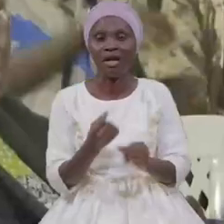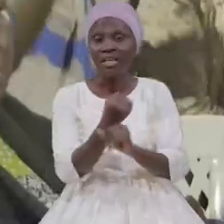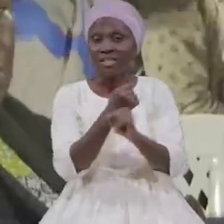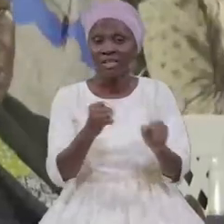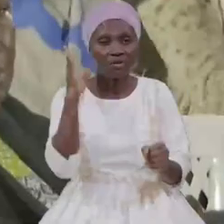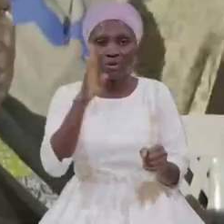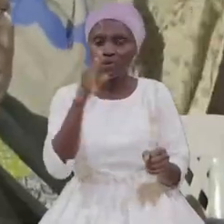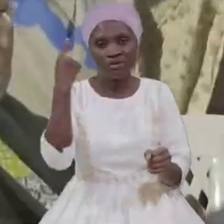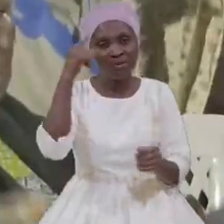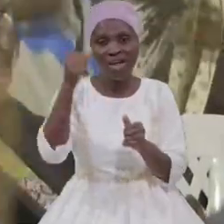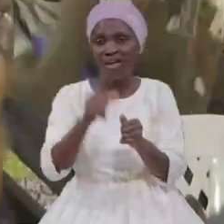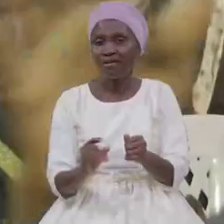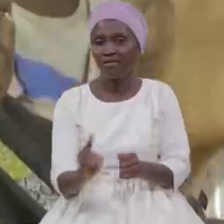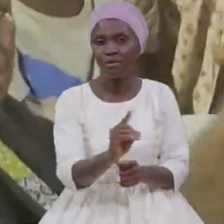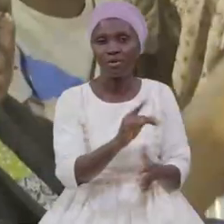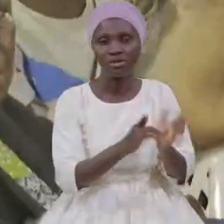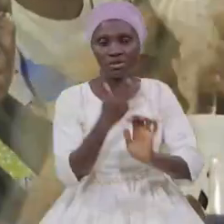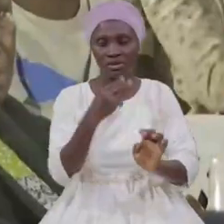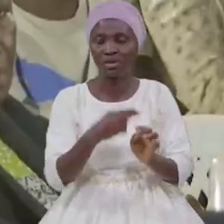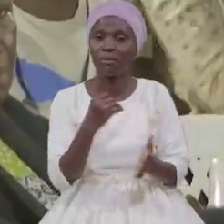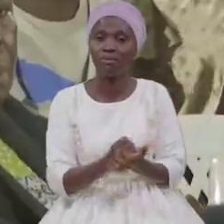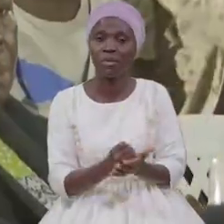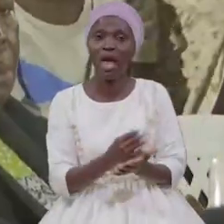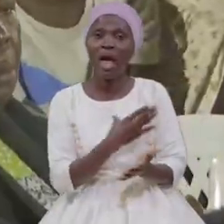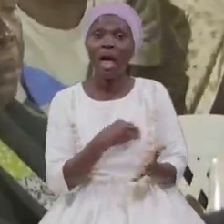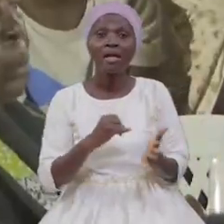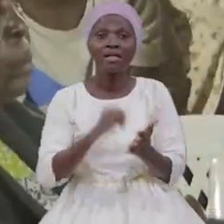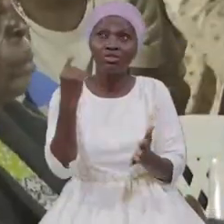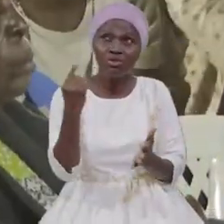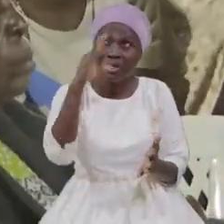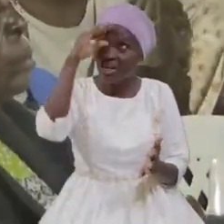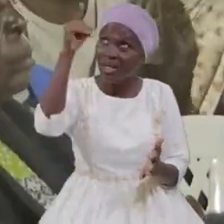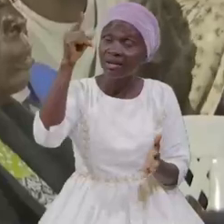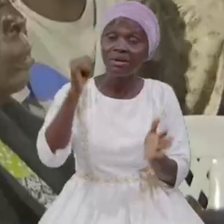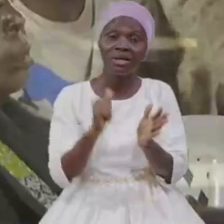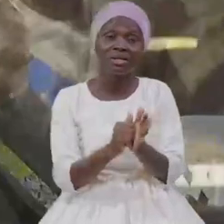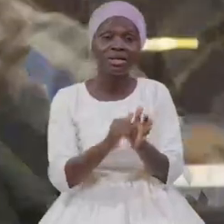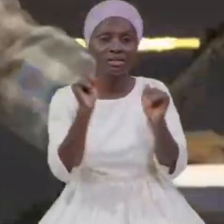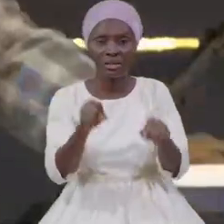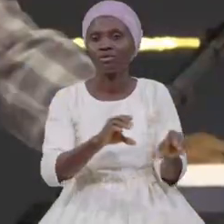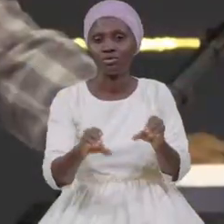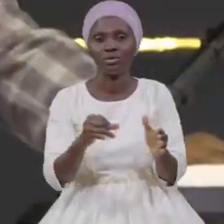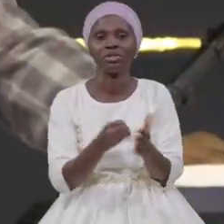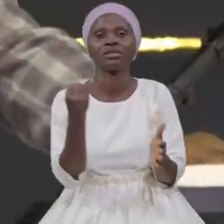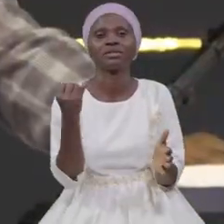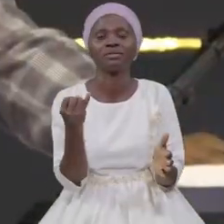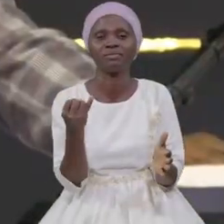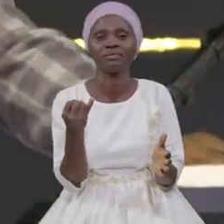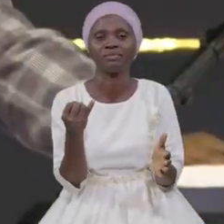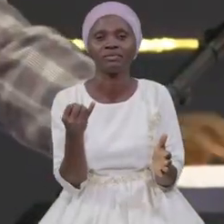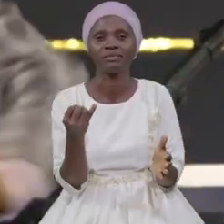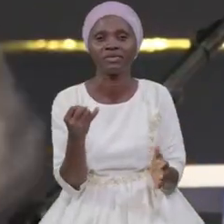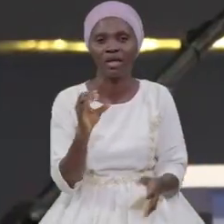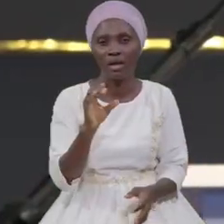de Jésus. Et c'est lui seul qui peut le faire.